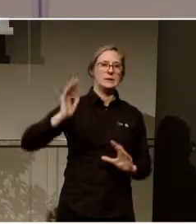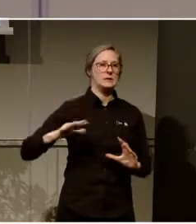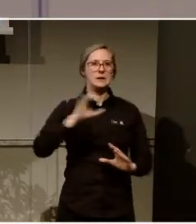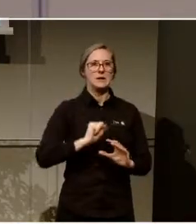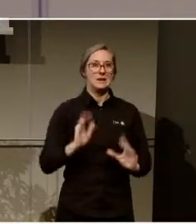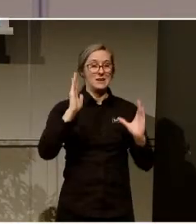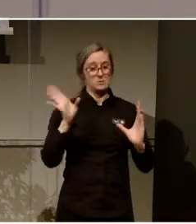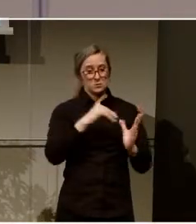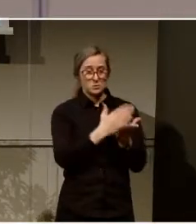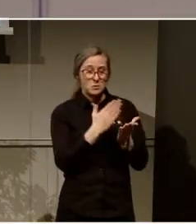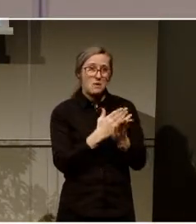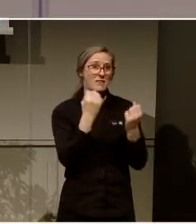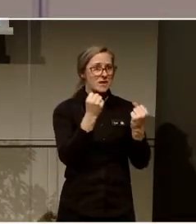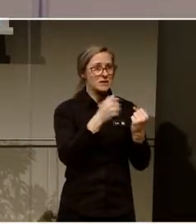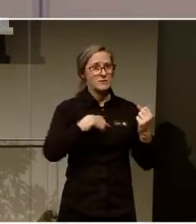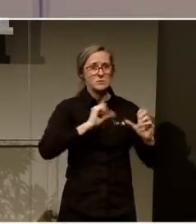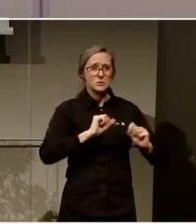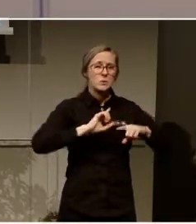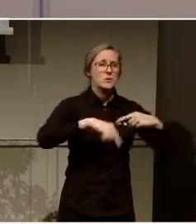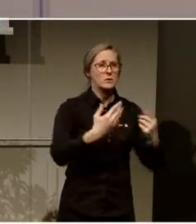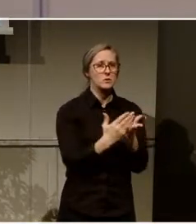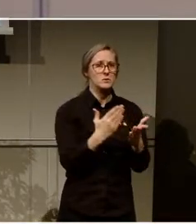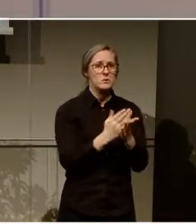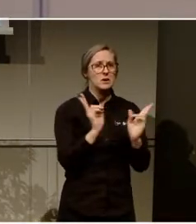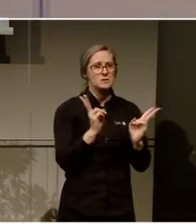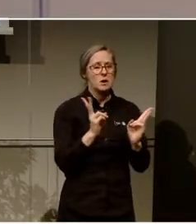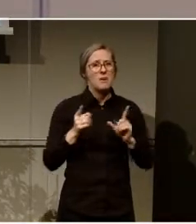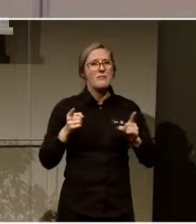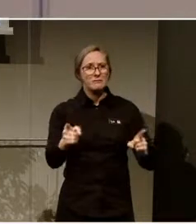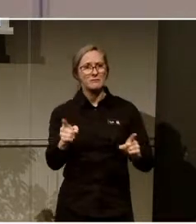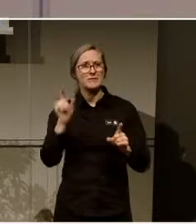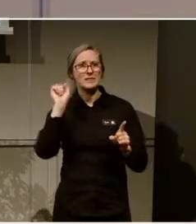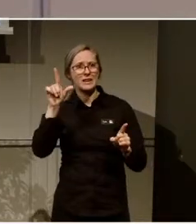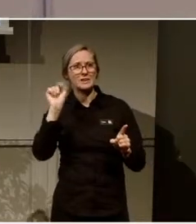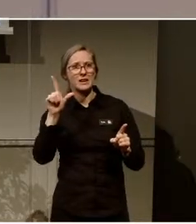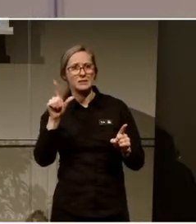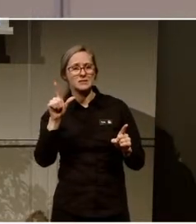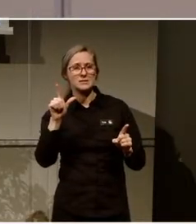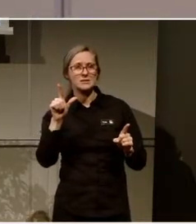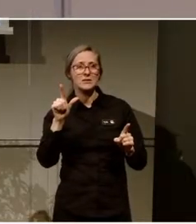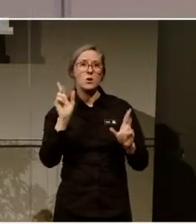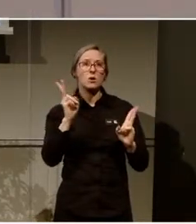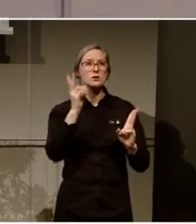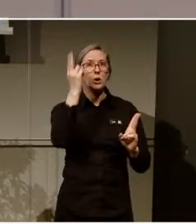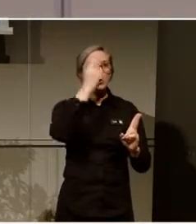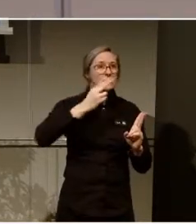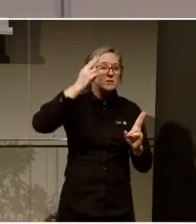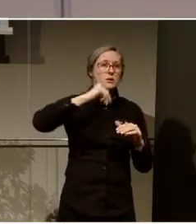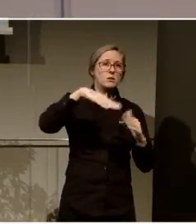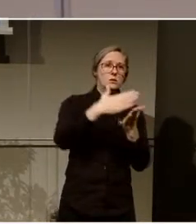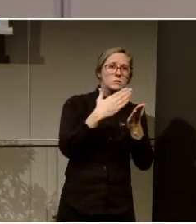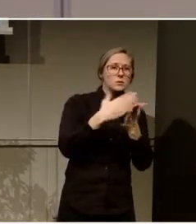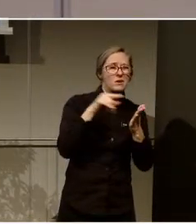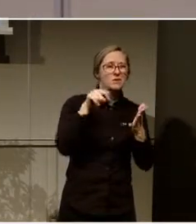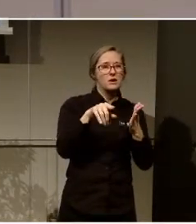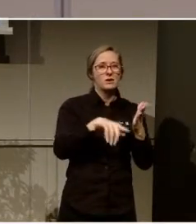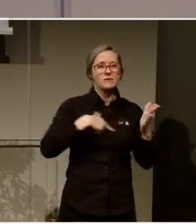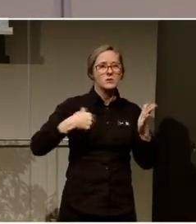att skolan utvecklas i samma takt som digitaliseringen. De högre lärosätena lyfter vi i rapporten